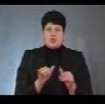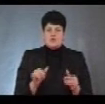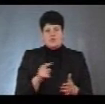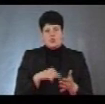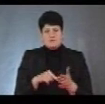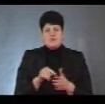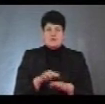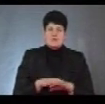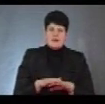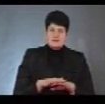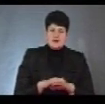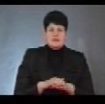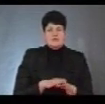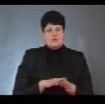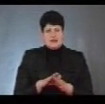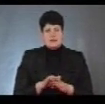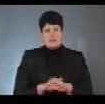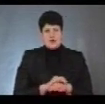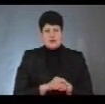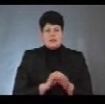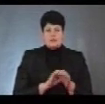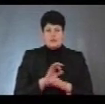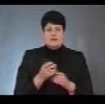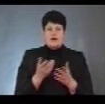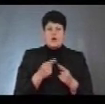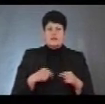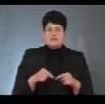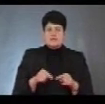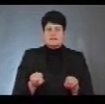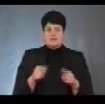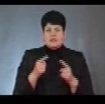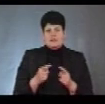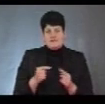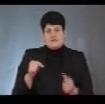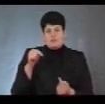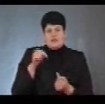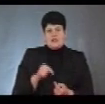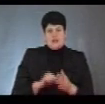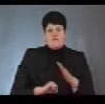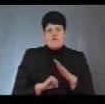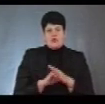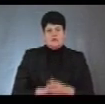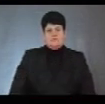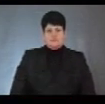та реалізацією благодійних проєктів, для яких в організації створили відповідний фонд, повідомив Юрій Кулик.